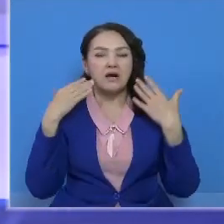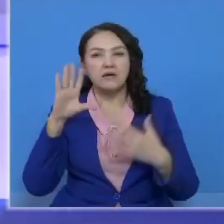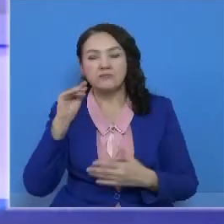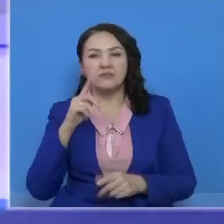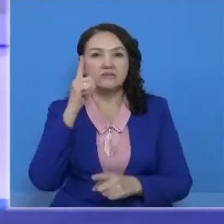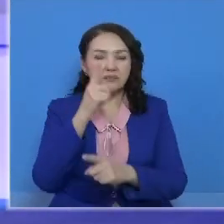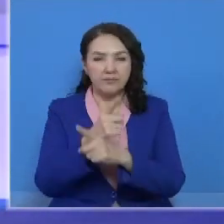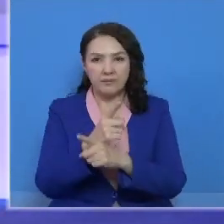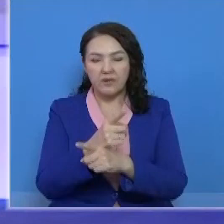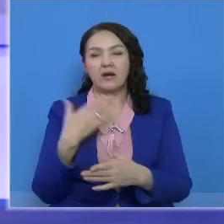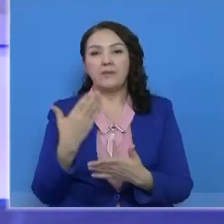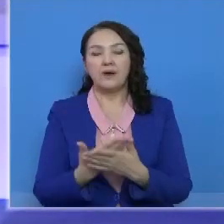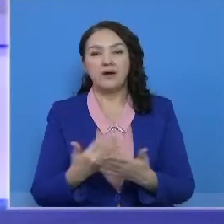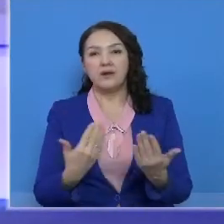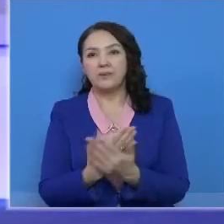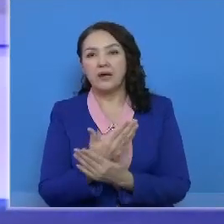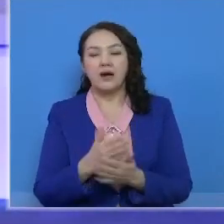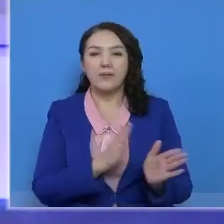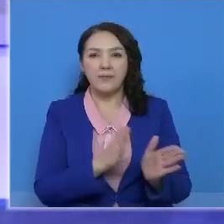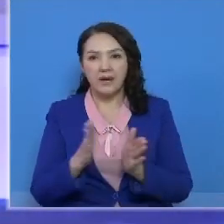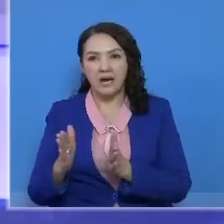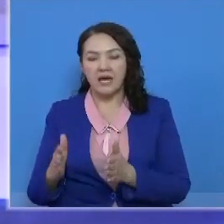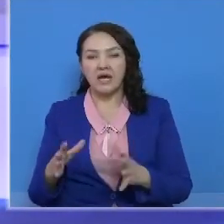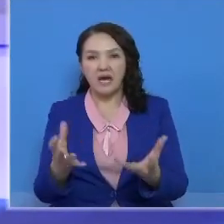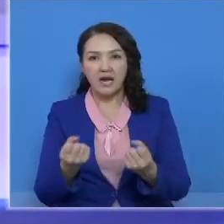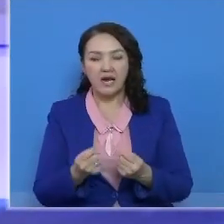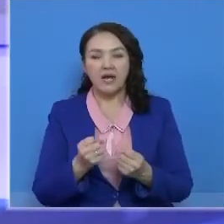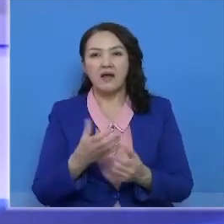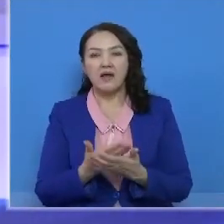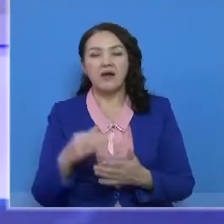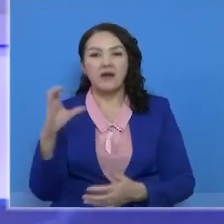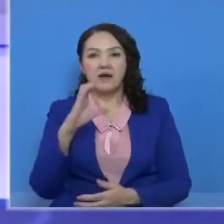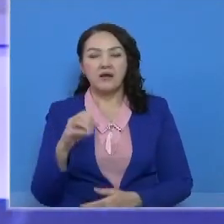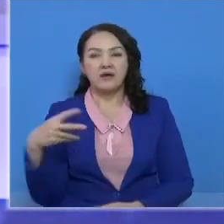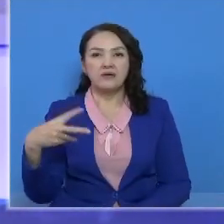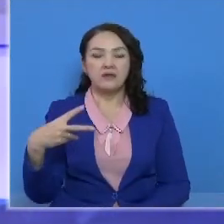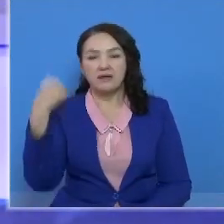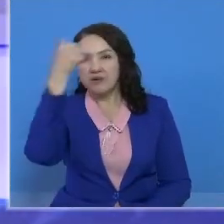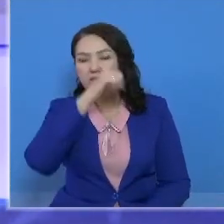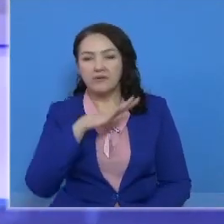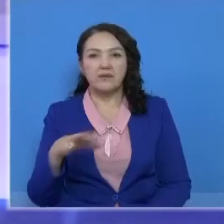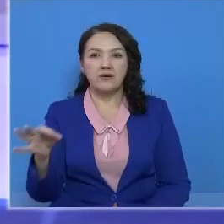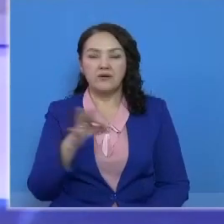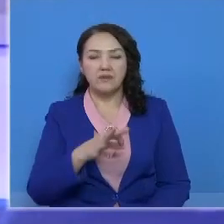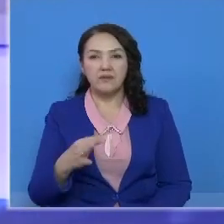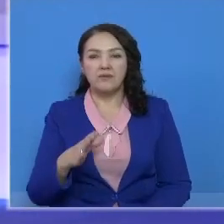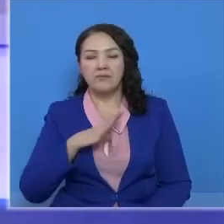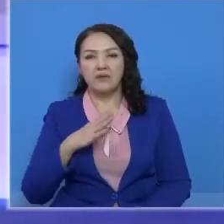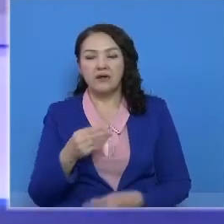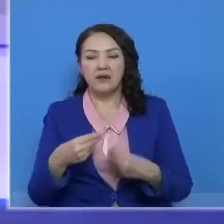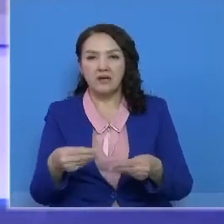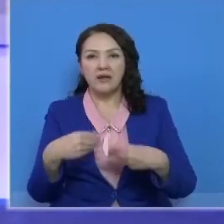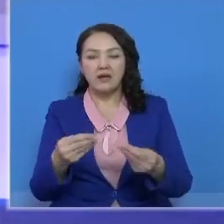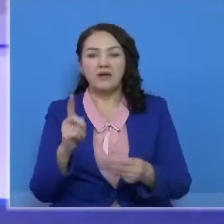запрещены на реализацию нового порядка их отлова и содержания в сентябре 2022 года из областного бюджета было